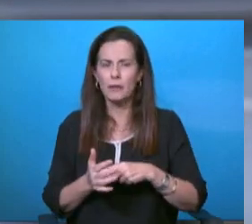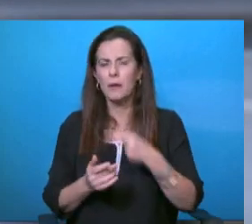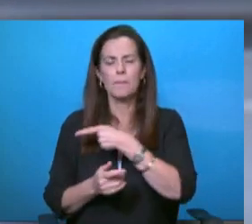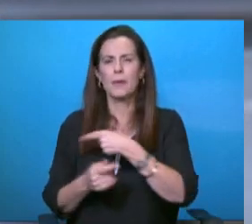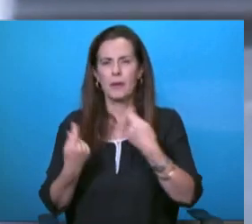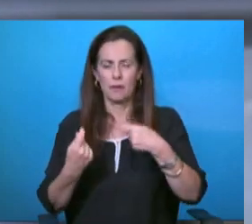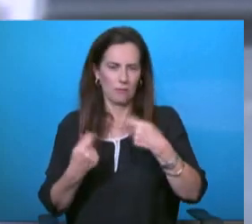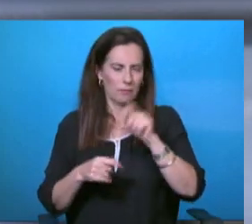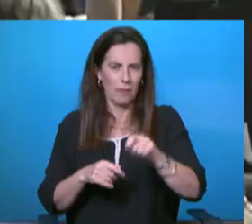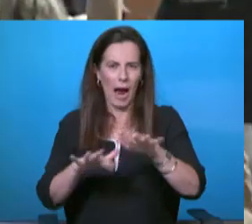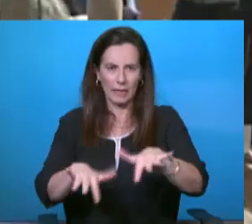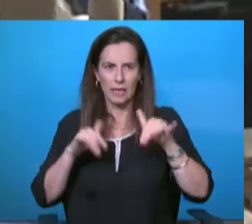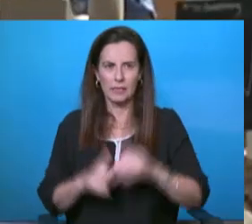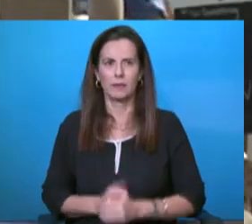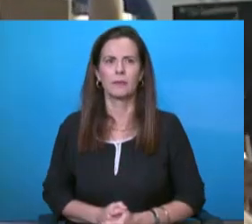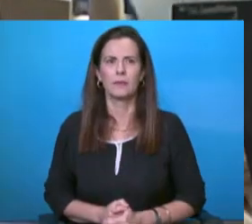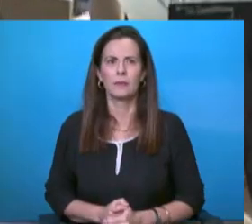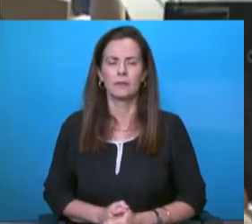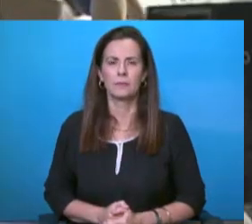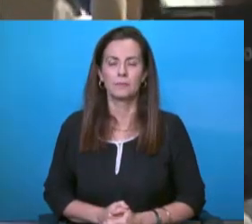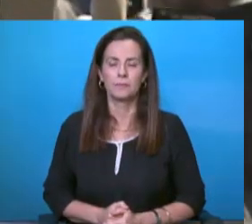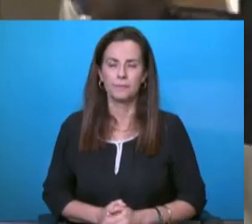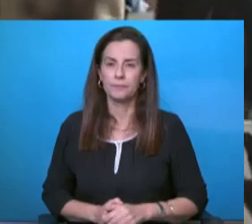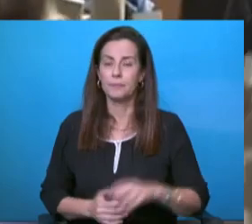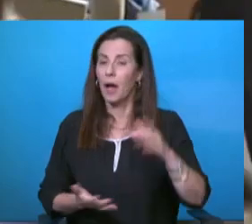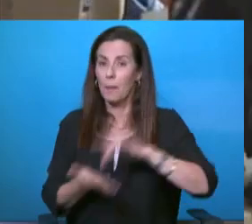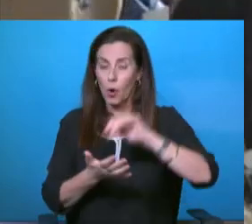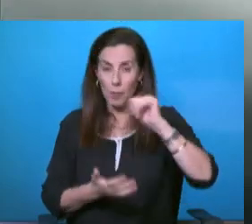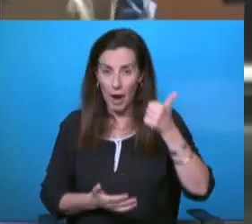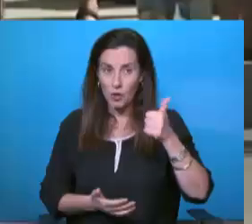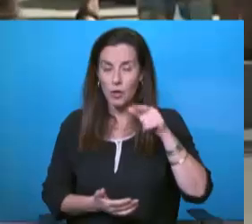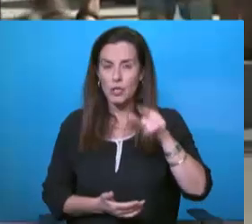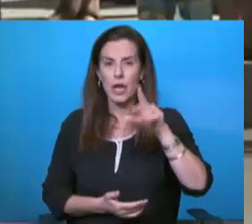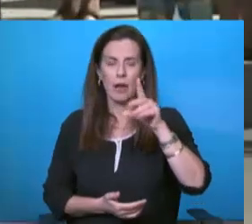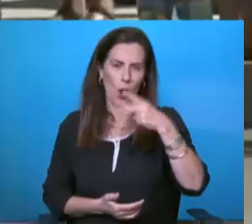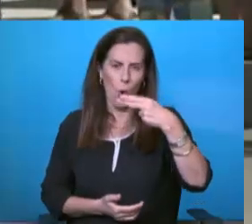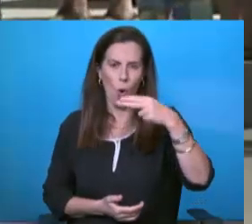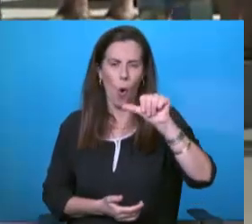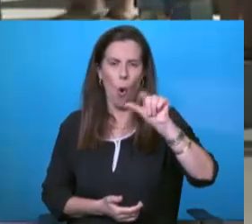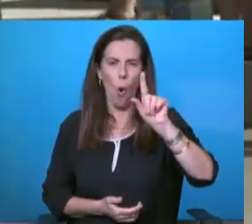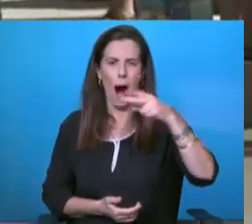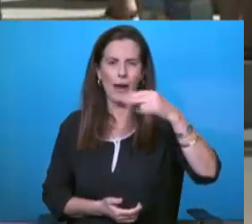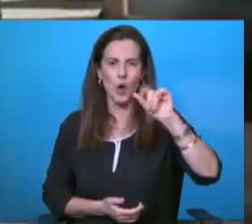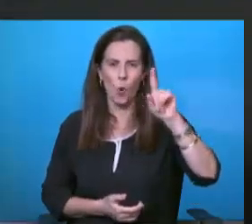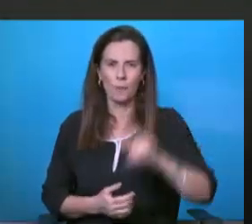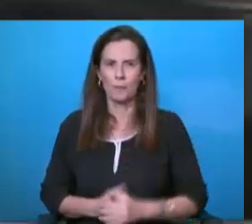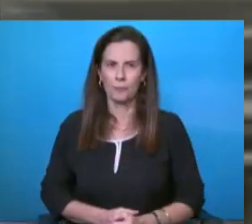of legislature. התחנה הראשונה בביקורו, דייטון שבאוהיו.